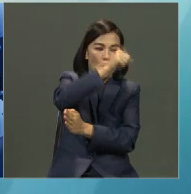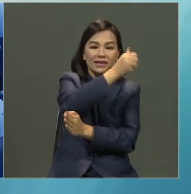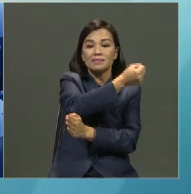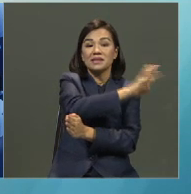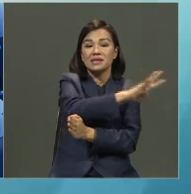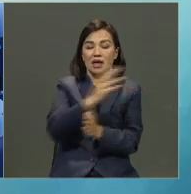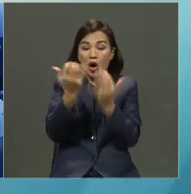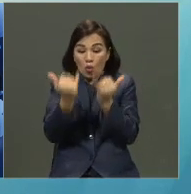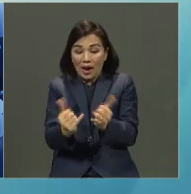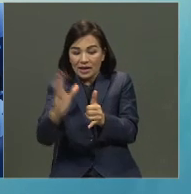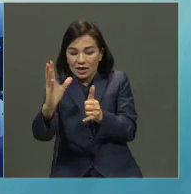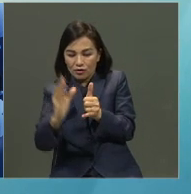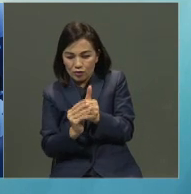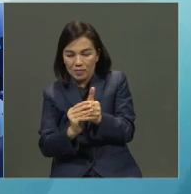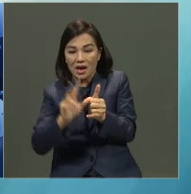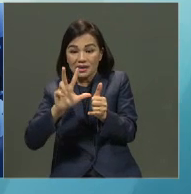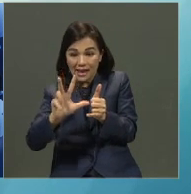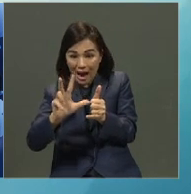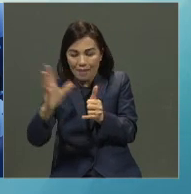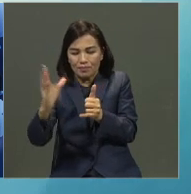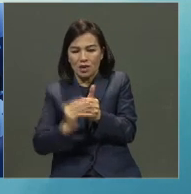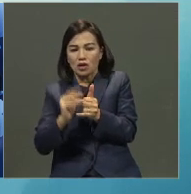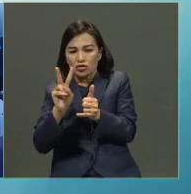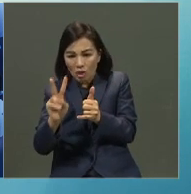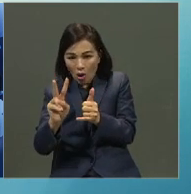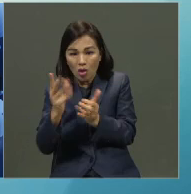วันที่ผ่านมานั่นหมายความว่าขนของวันนี้ที่เรามีอยู่3คน 1คน 2